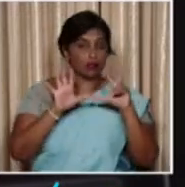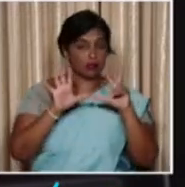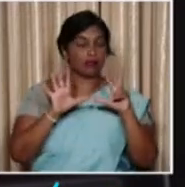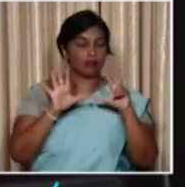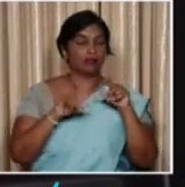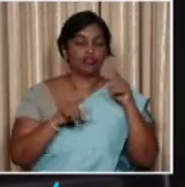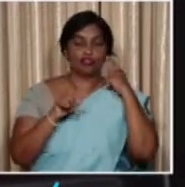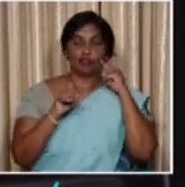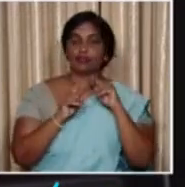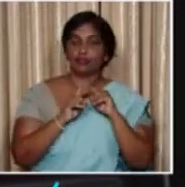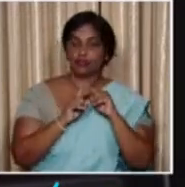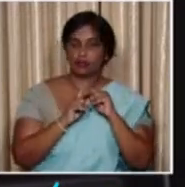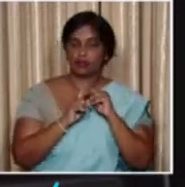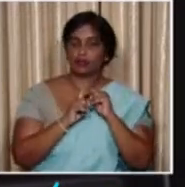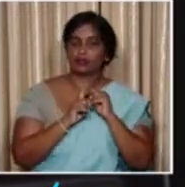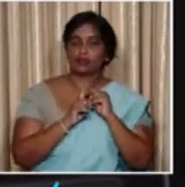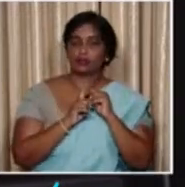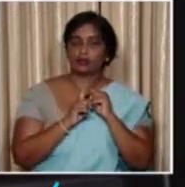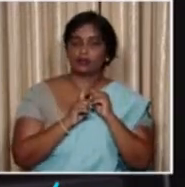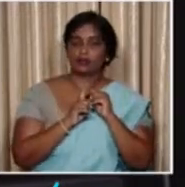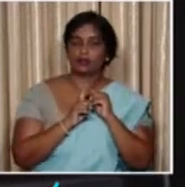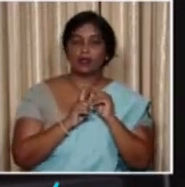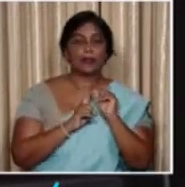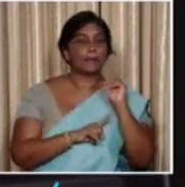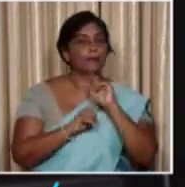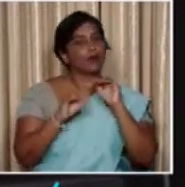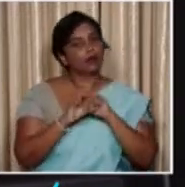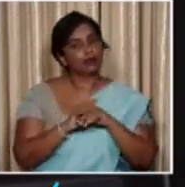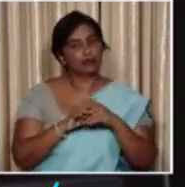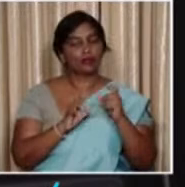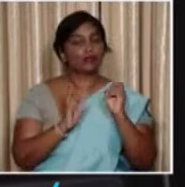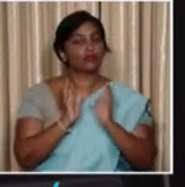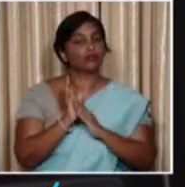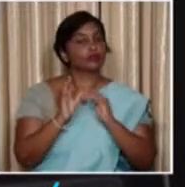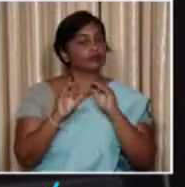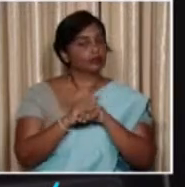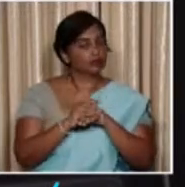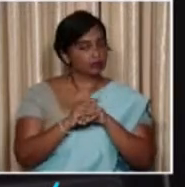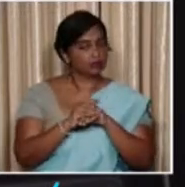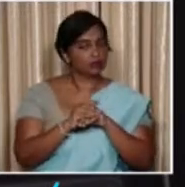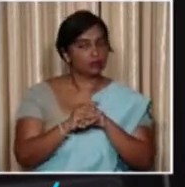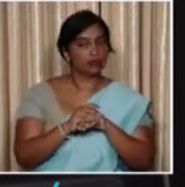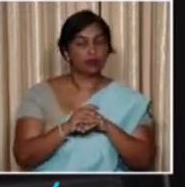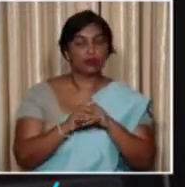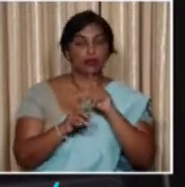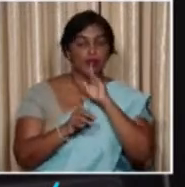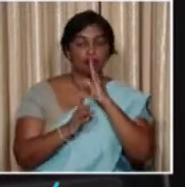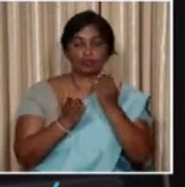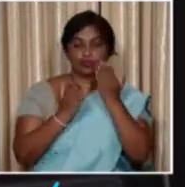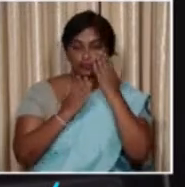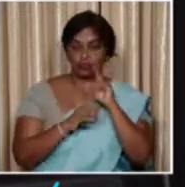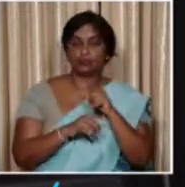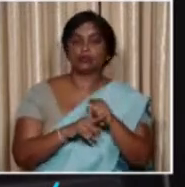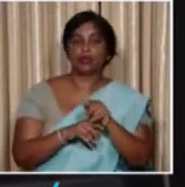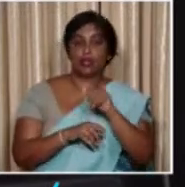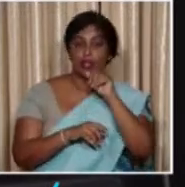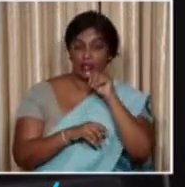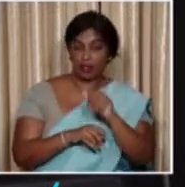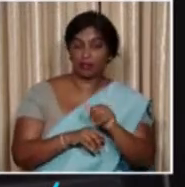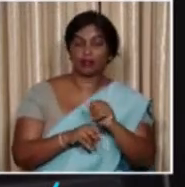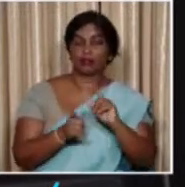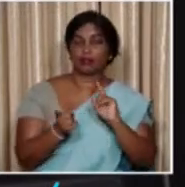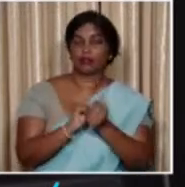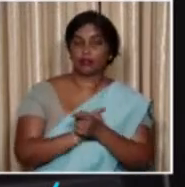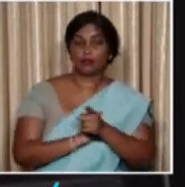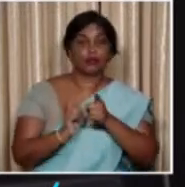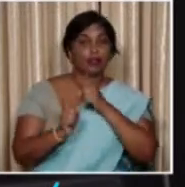අටවෙනි කාරණේ තමයි කරු කතානායකතුමනි පාර්ලිමේන්තු ඉදිරියේ හෝ කාරක සභාවේ ඉදිරියේ සාක්ෂිකරුක වශයෙන් ඇත්ත සංගවා